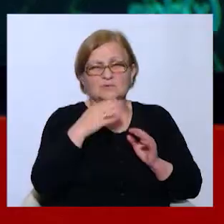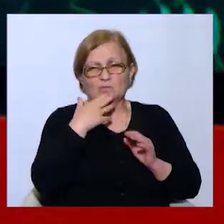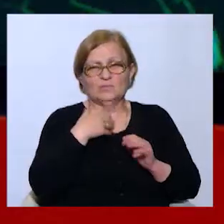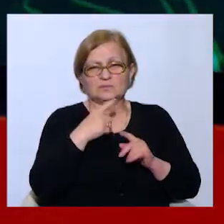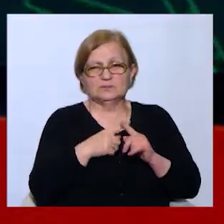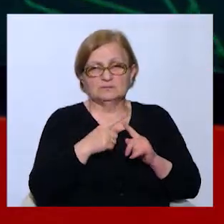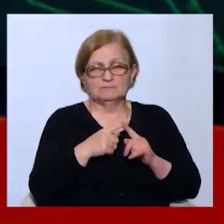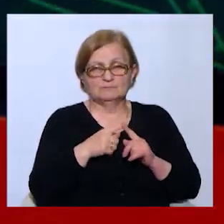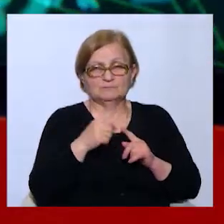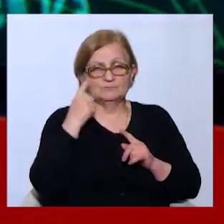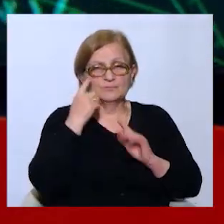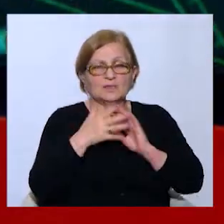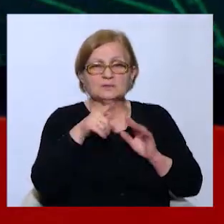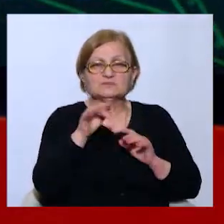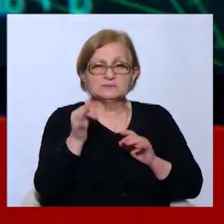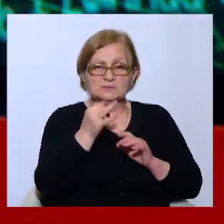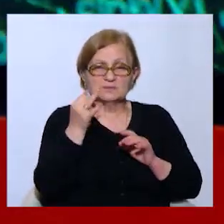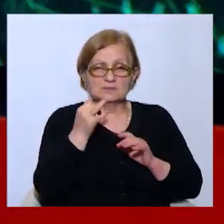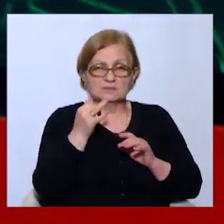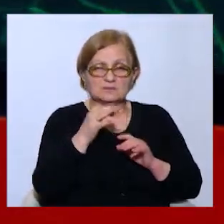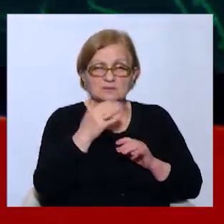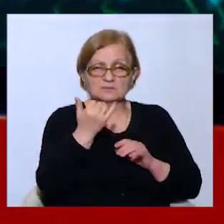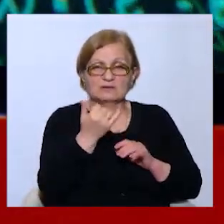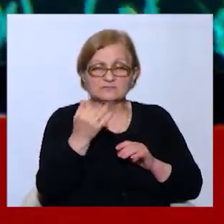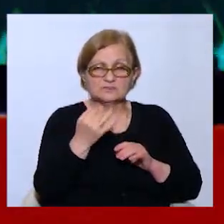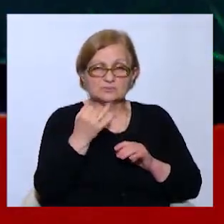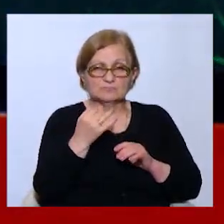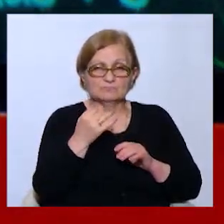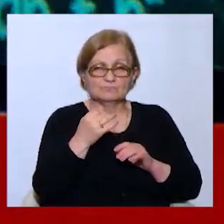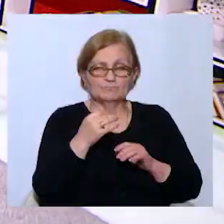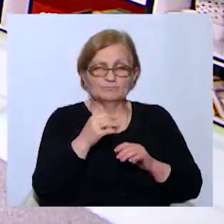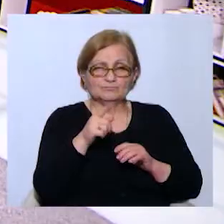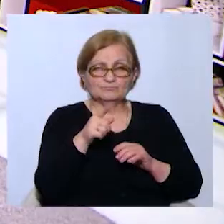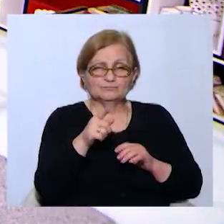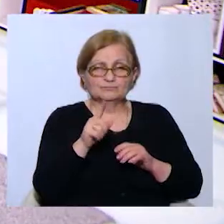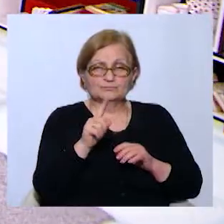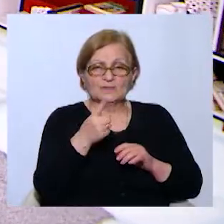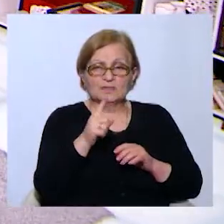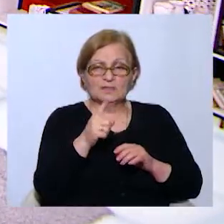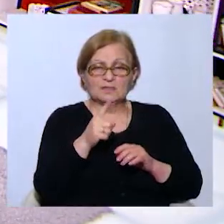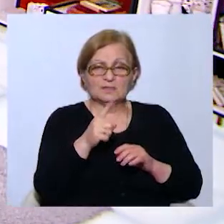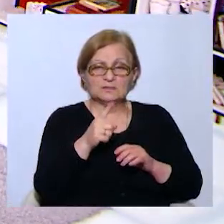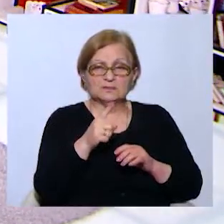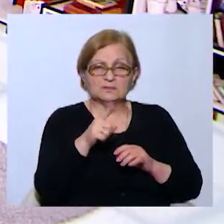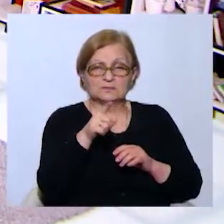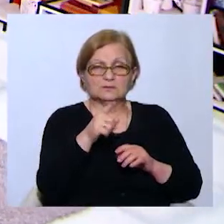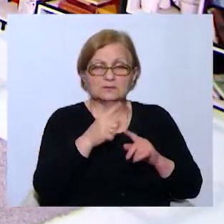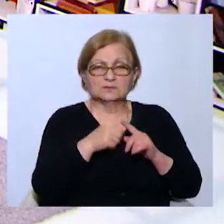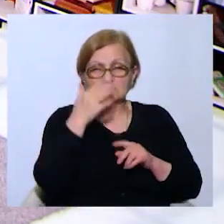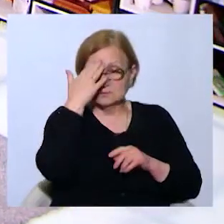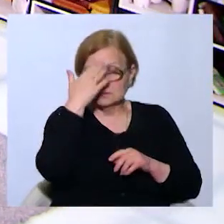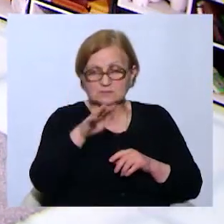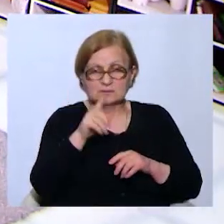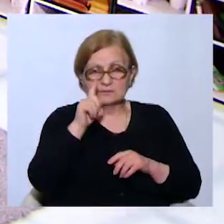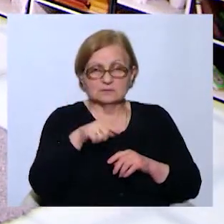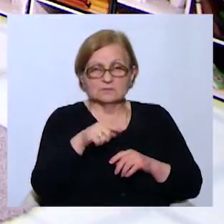x-ი. მოდით გავიგოთ x-ის ისტორია. ყველაფერს აქვს თავისი ისტორია და განვიხილოთ x-ის ისტორია. რატომ არის x-ი უცნობი? თქვენ